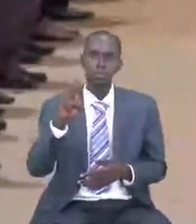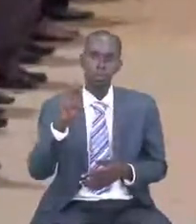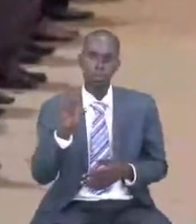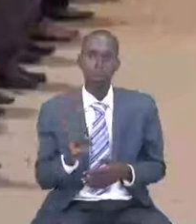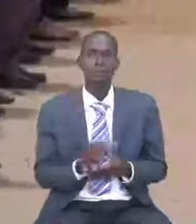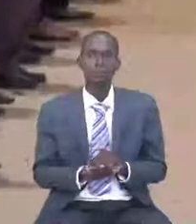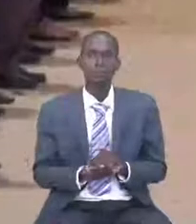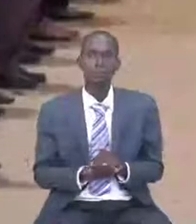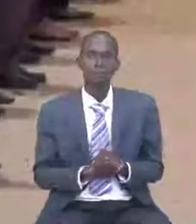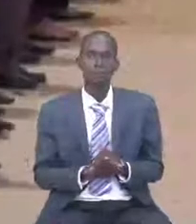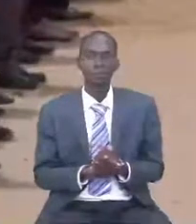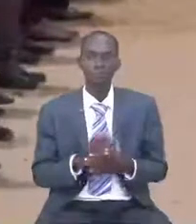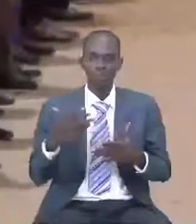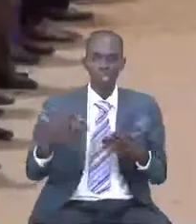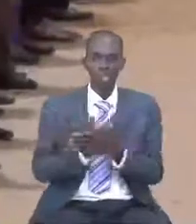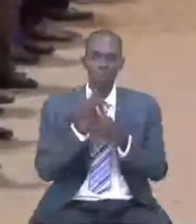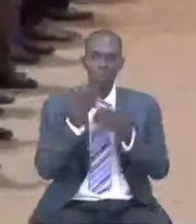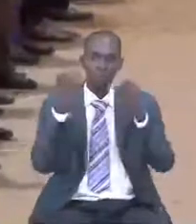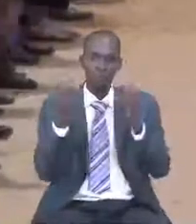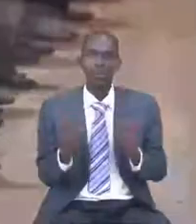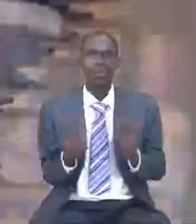reçoit une nouvelle vertu,